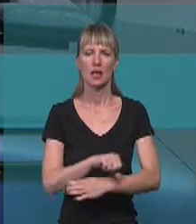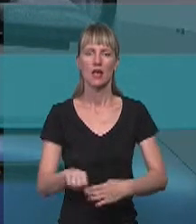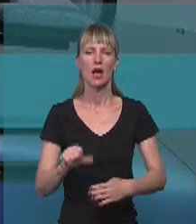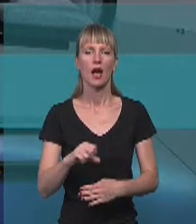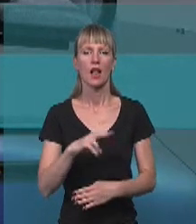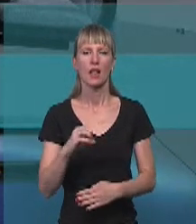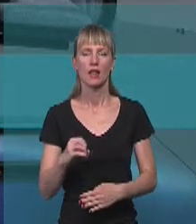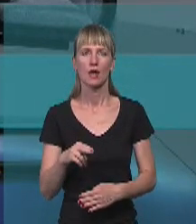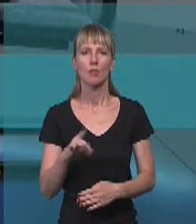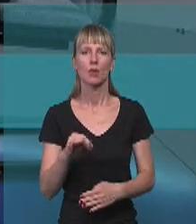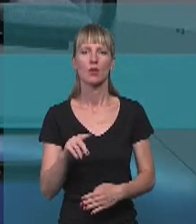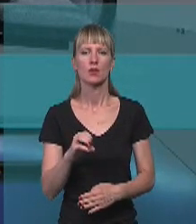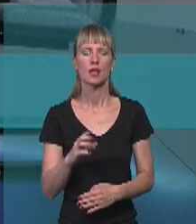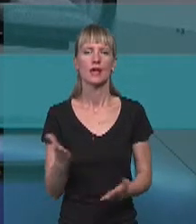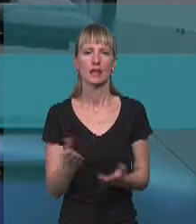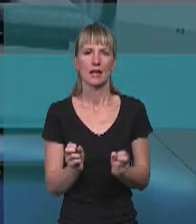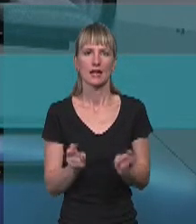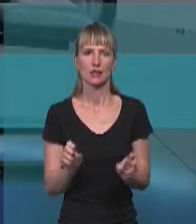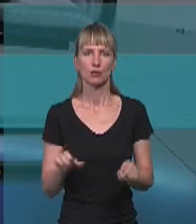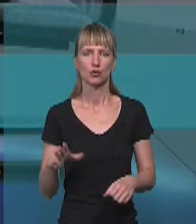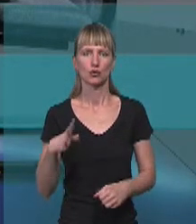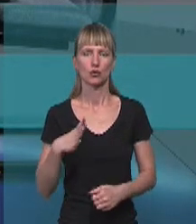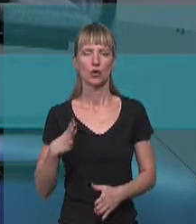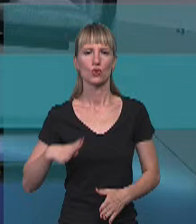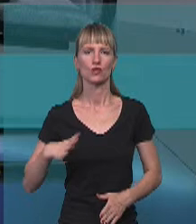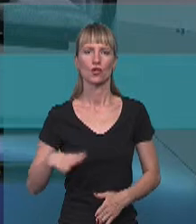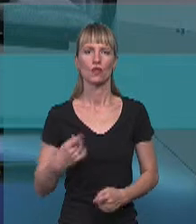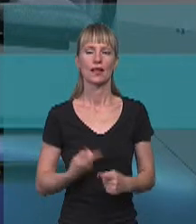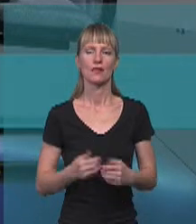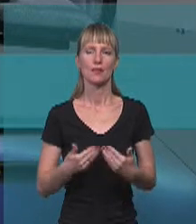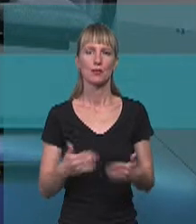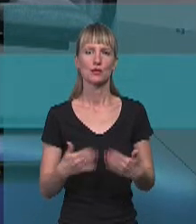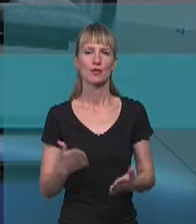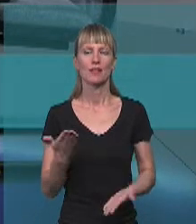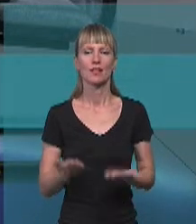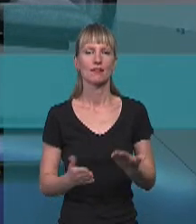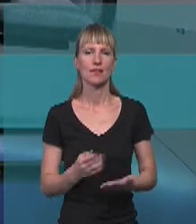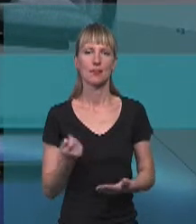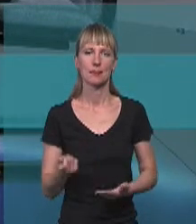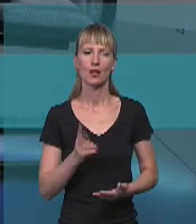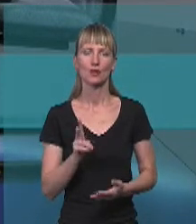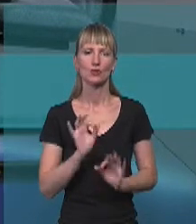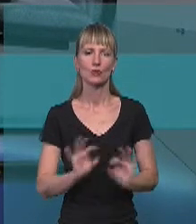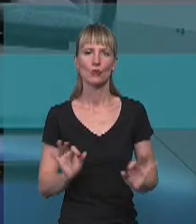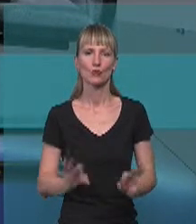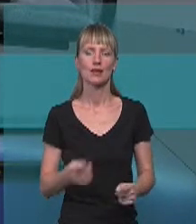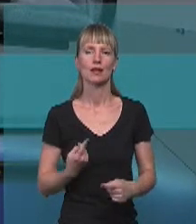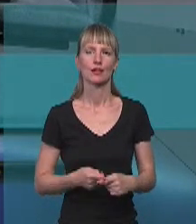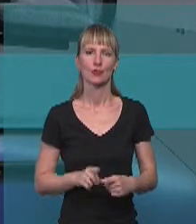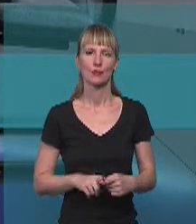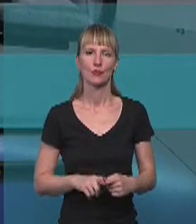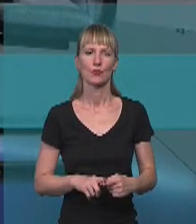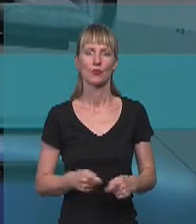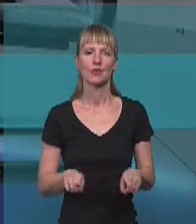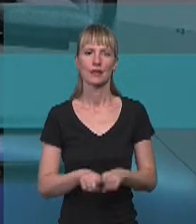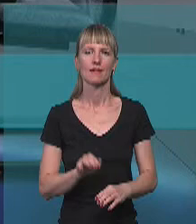ж про те, які ризики можуть очікувати цих випускників, мабуть, мало хто розповідає, тому це